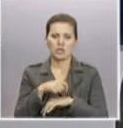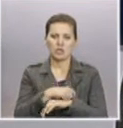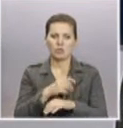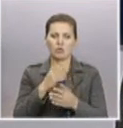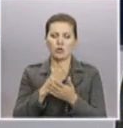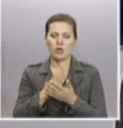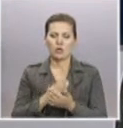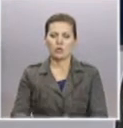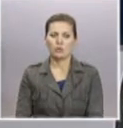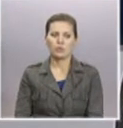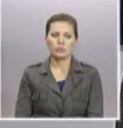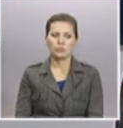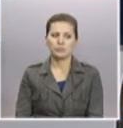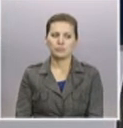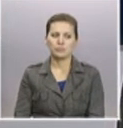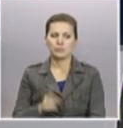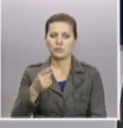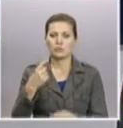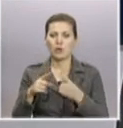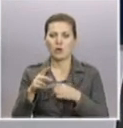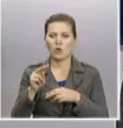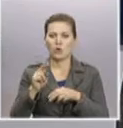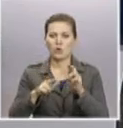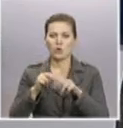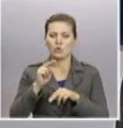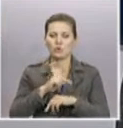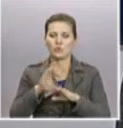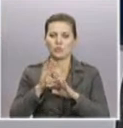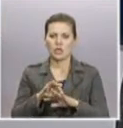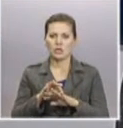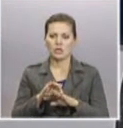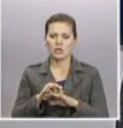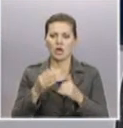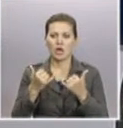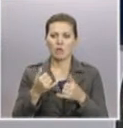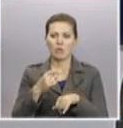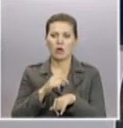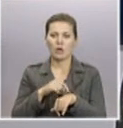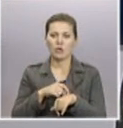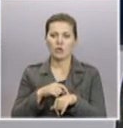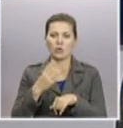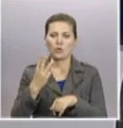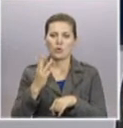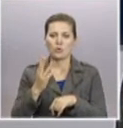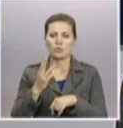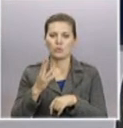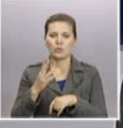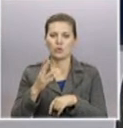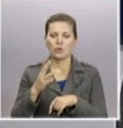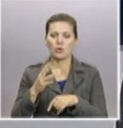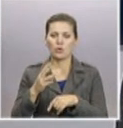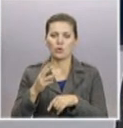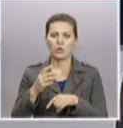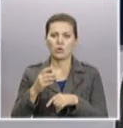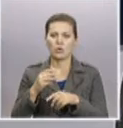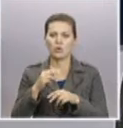басқа да құрылыстар жүріп жатыр. Қазіргі таңда 3 жолайрықтың құрылысы